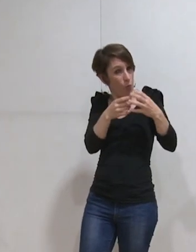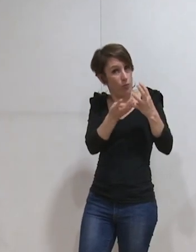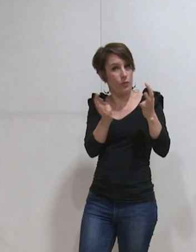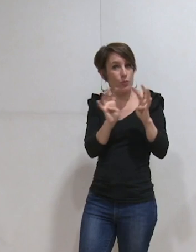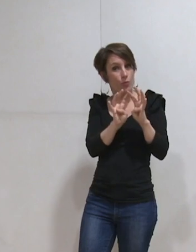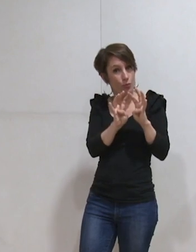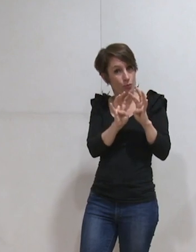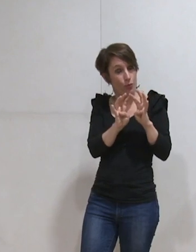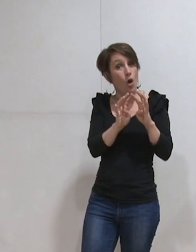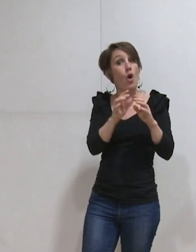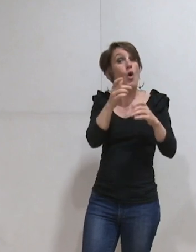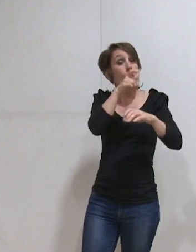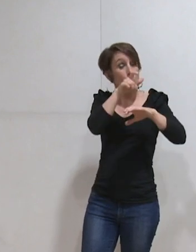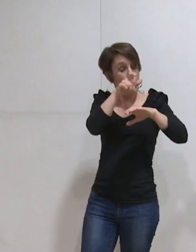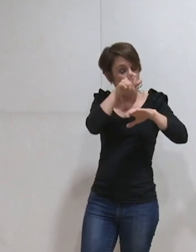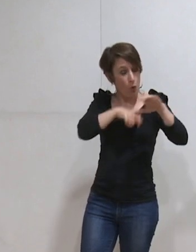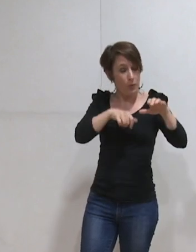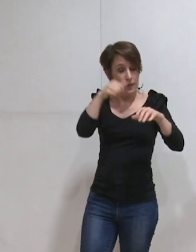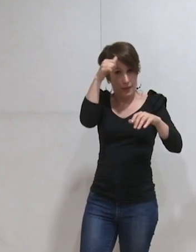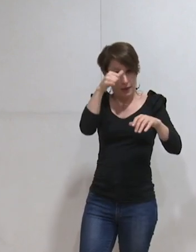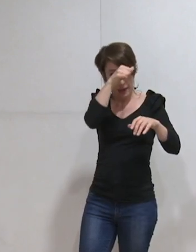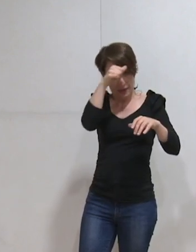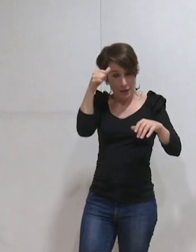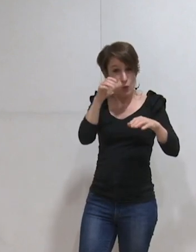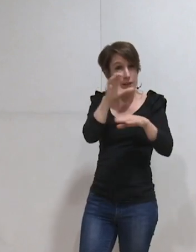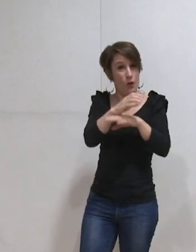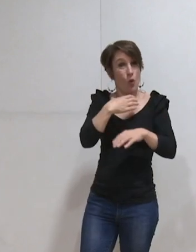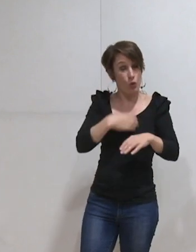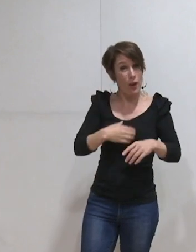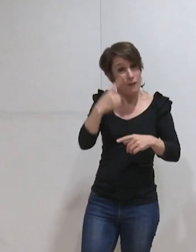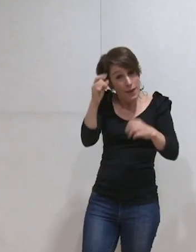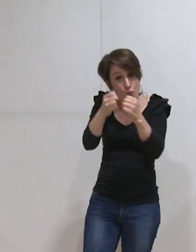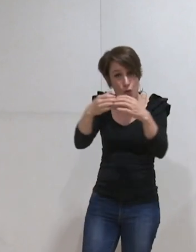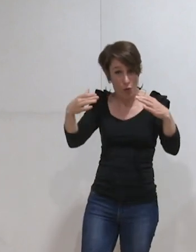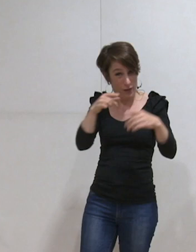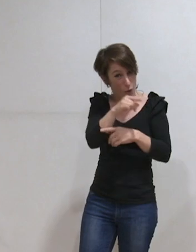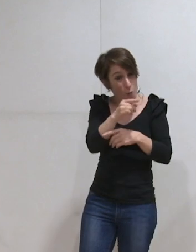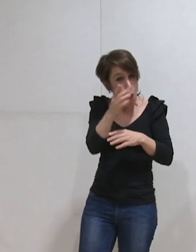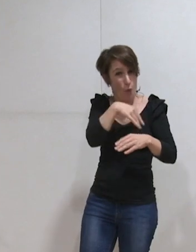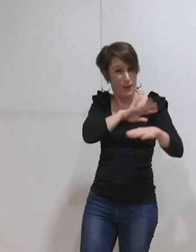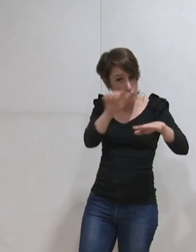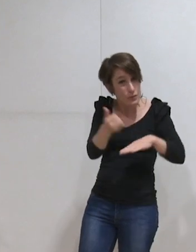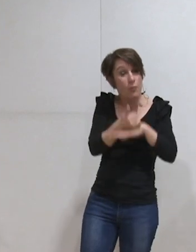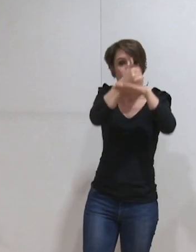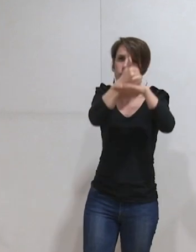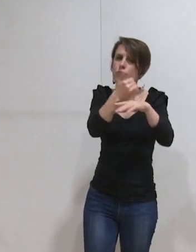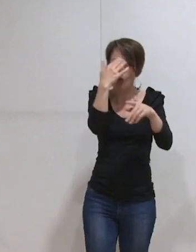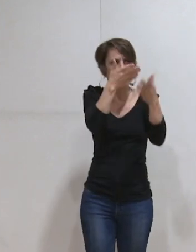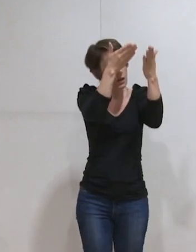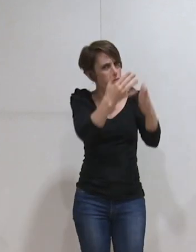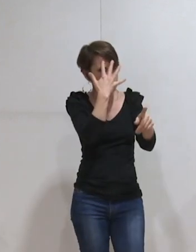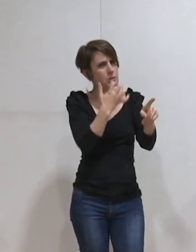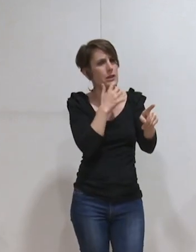catholique contre la fin et pour le développement CCFD Terre solidaire dont on connaît le sérieux cette délégation de